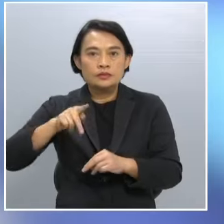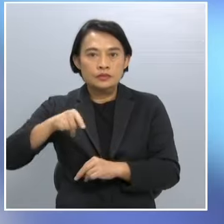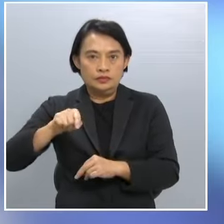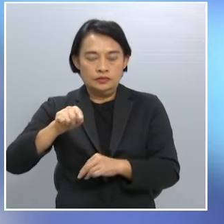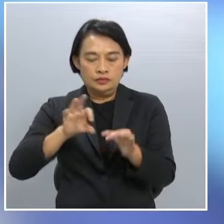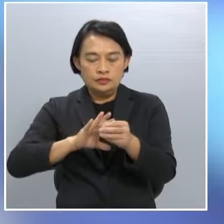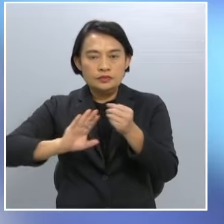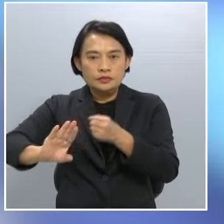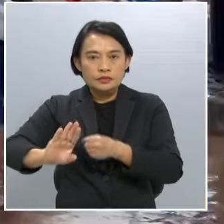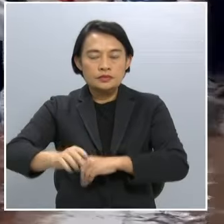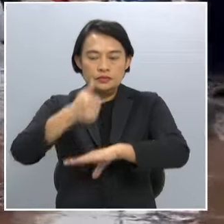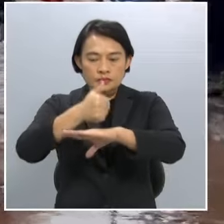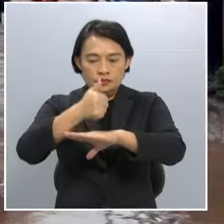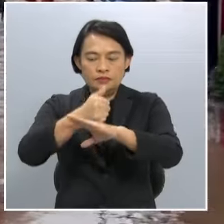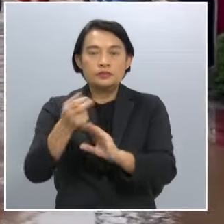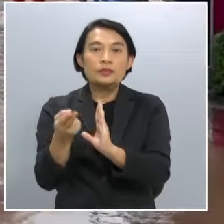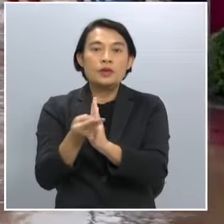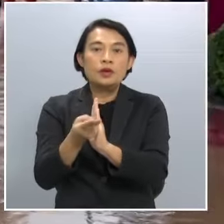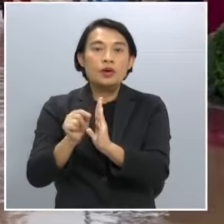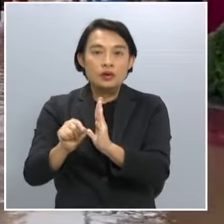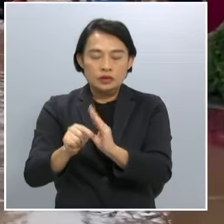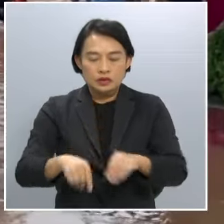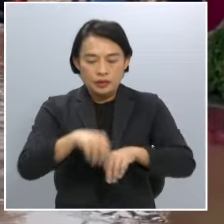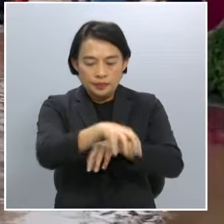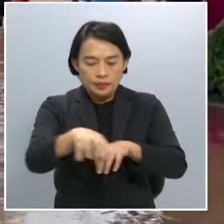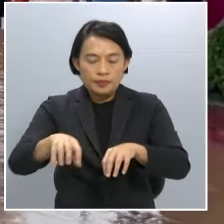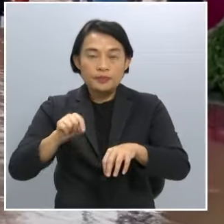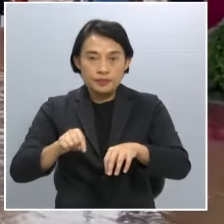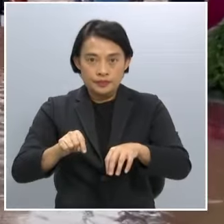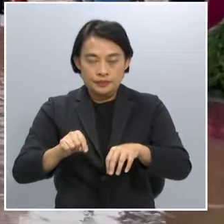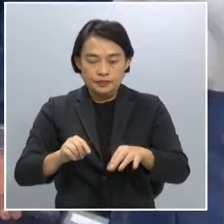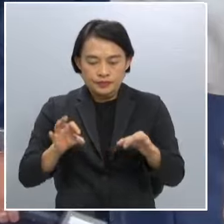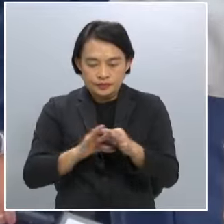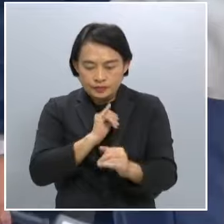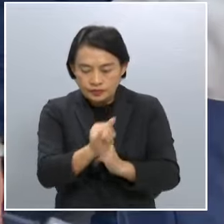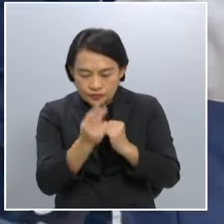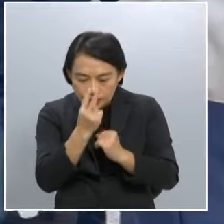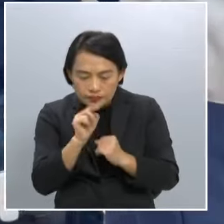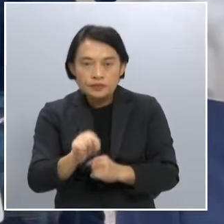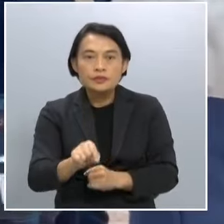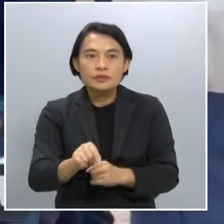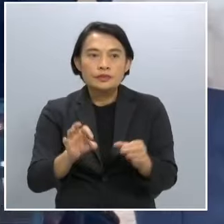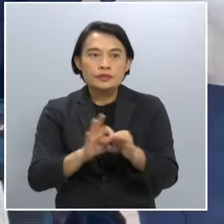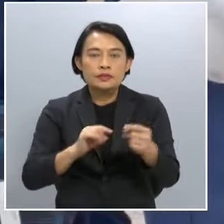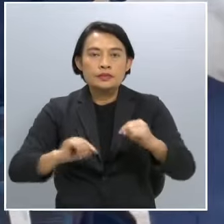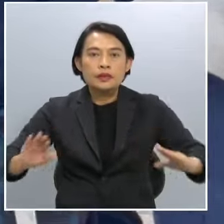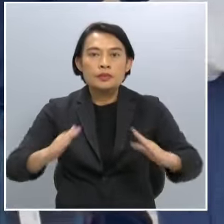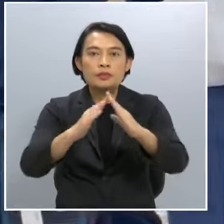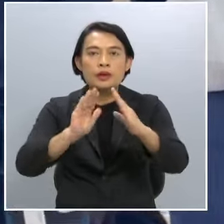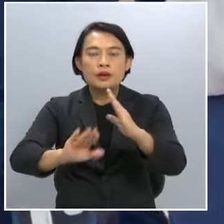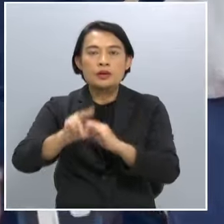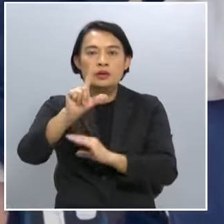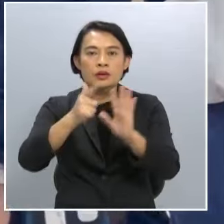านเป็นผู้ว่าราชการจังหวัดหนองคายนะครับพร้อมกับหน่วยงานที่เกี่ยวข้องท่านก็ลงพื้นที่นะครับไปที่พระธาตุล่าหนองน